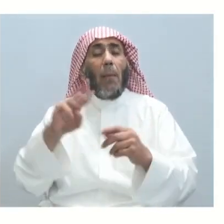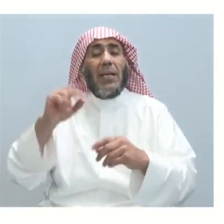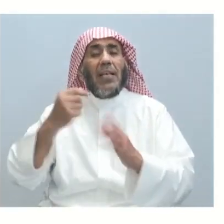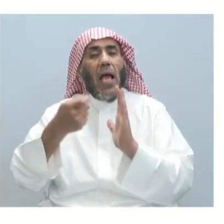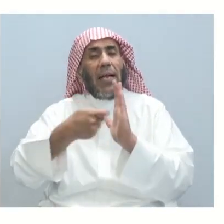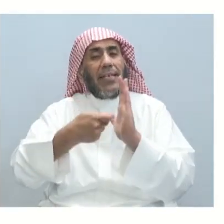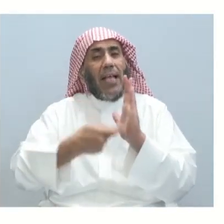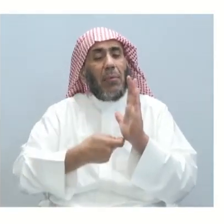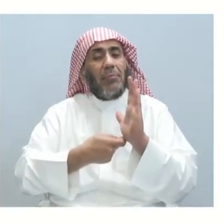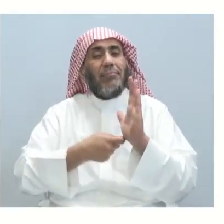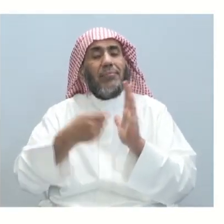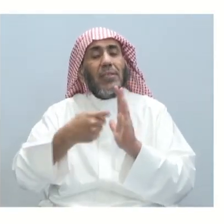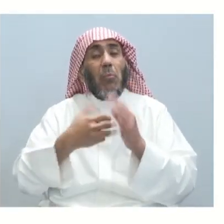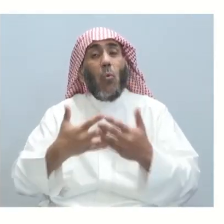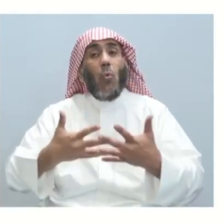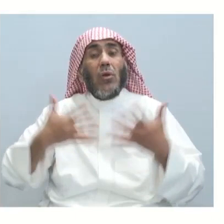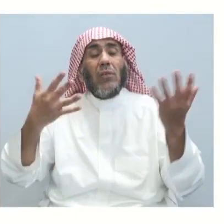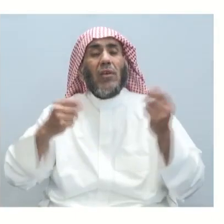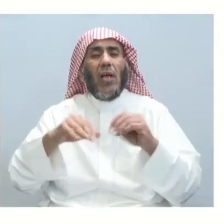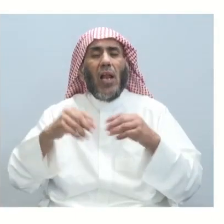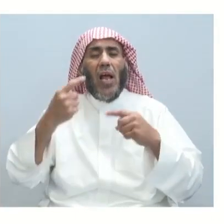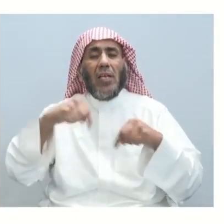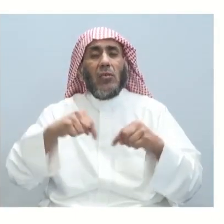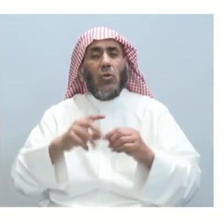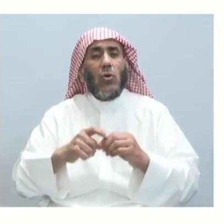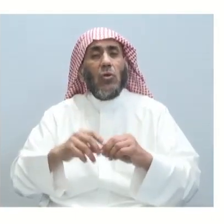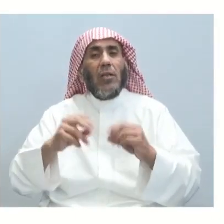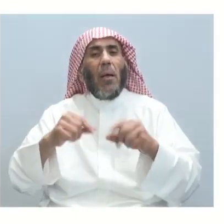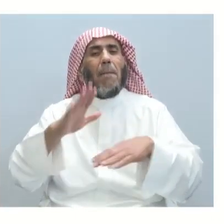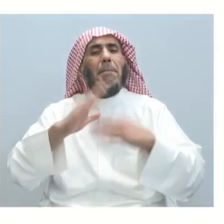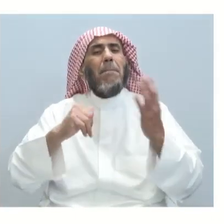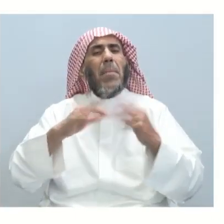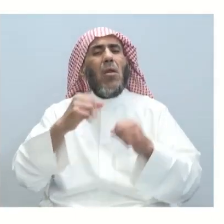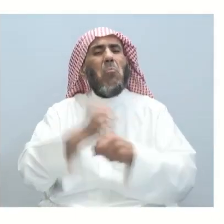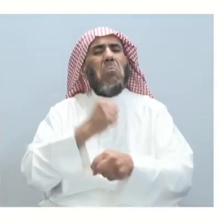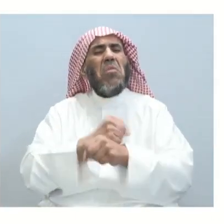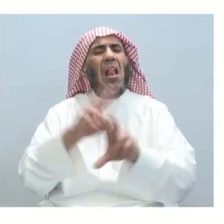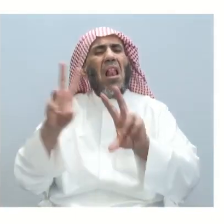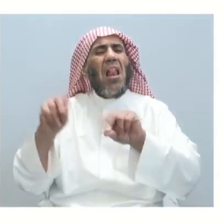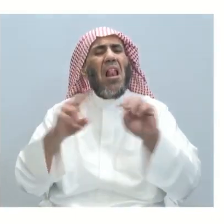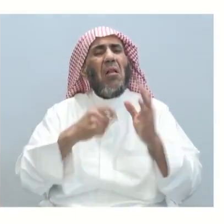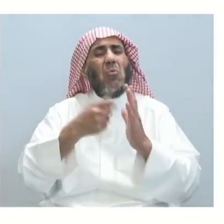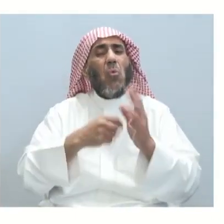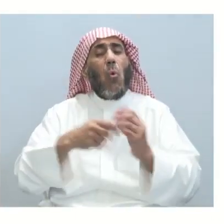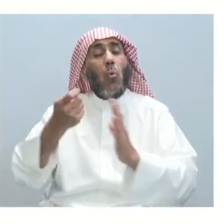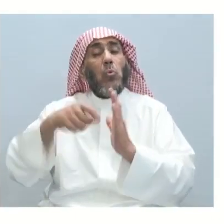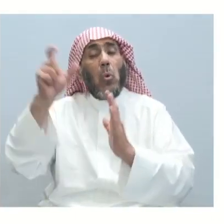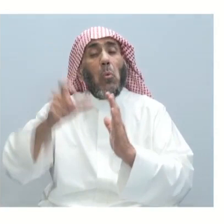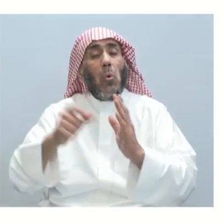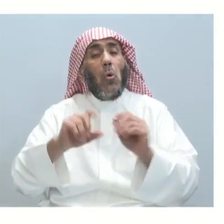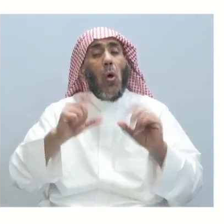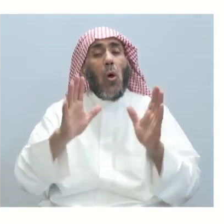الكتابه كالكتابه وازدهرت في هذا العصر كثيرا بل عدت حرفه اصبحت مهنه للكتابه واصبح لها كتاب ولها